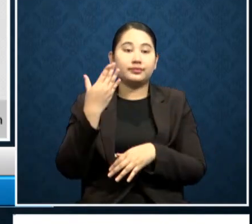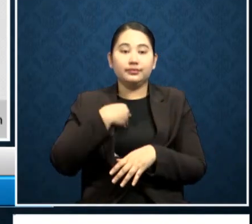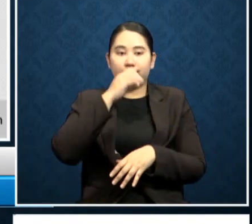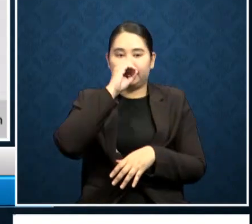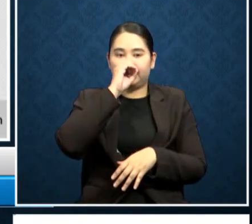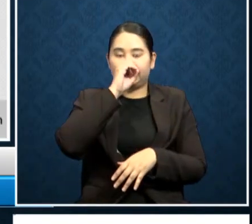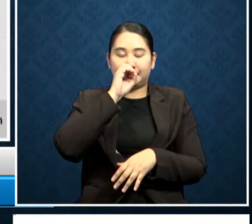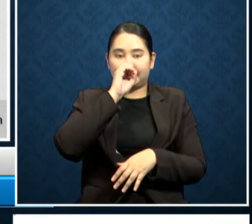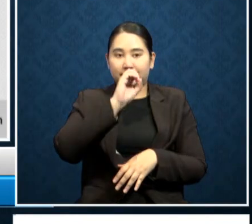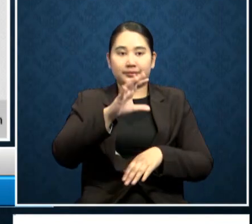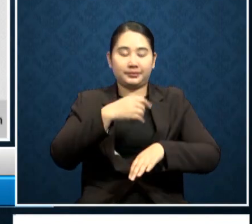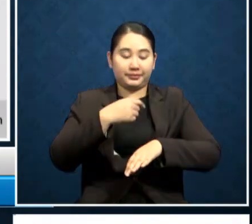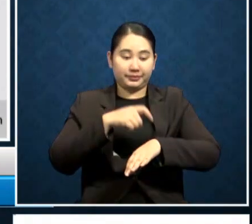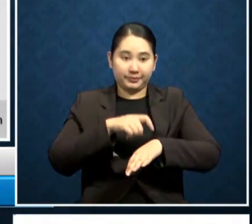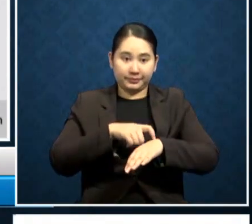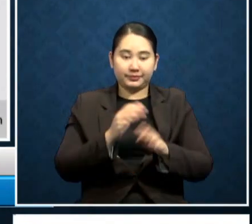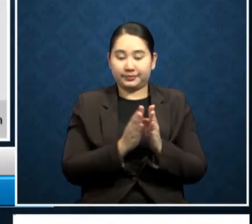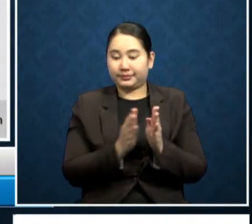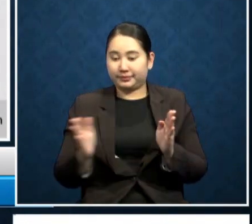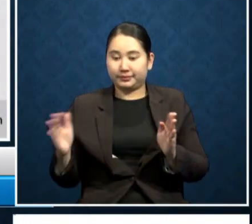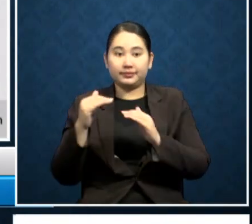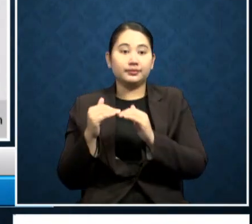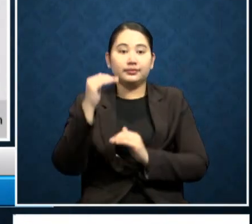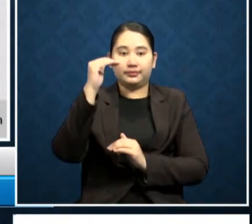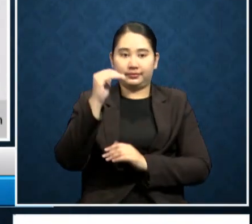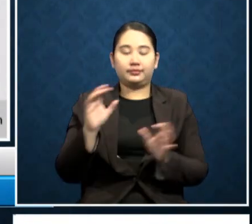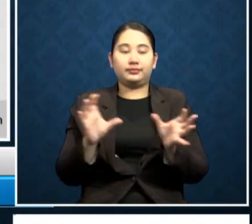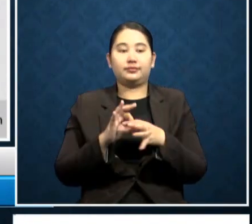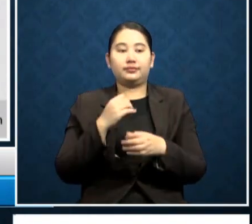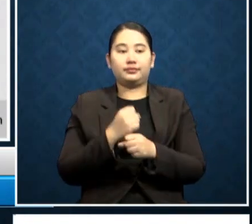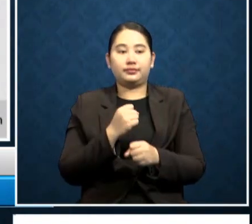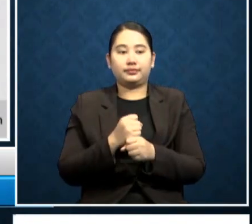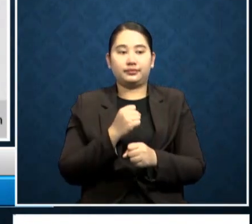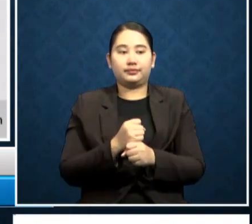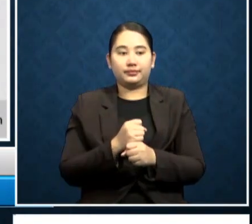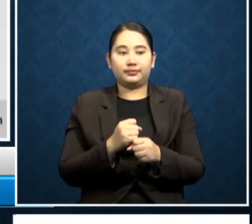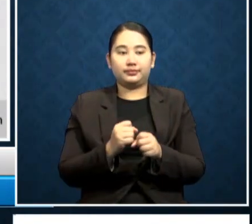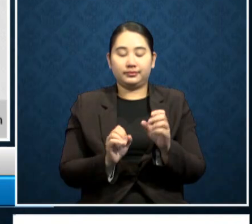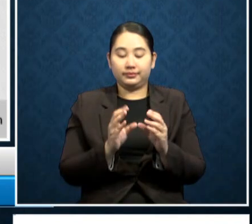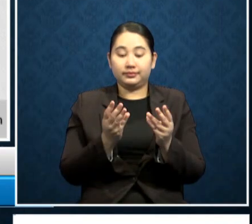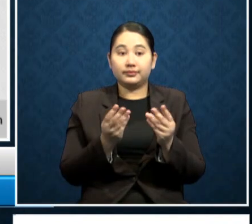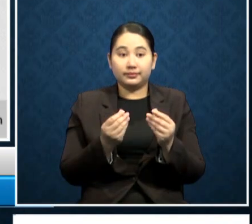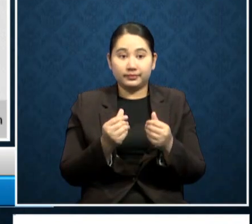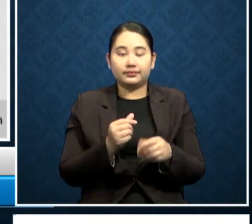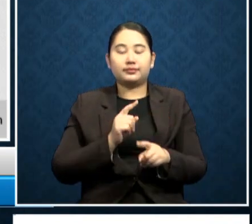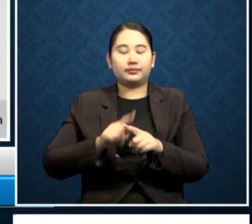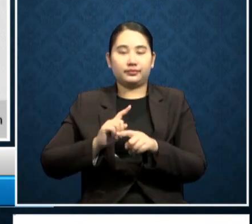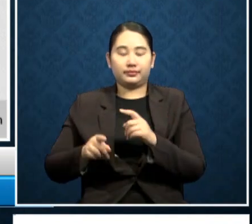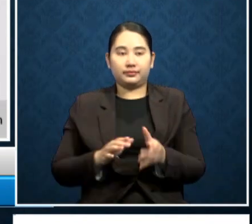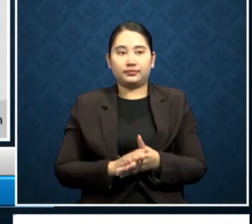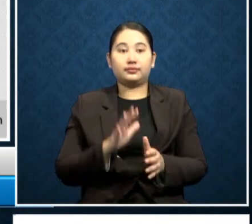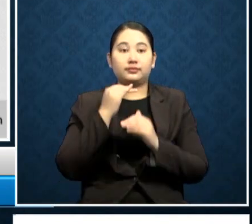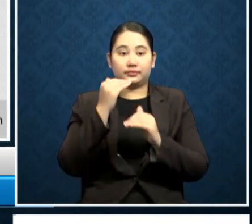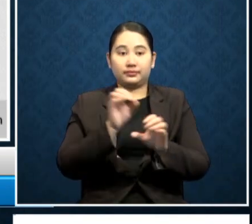คือเรื่องของเวลาเรื่องระยะทางความสูงมาเข้ามามีส่วนเกี่ยวข้องในการคำนวณการกำหนดจุดบินเข้า